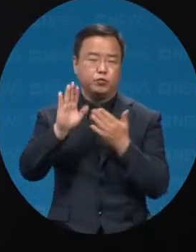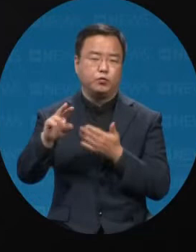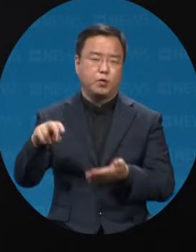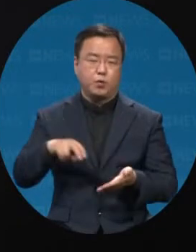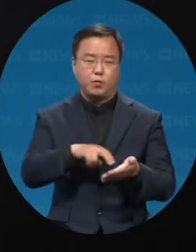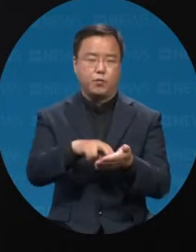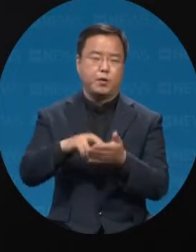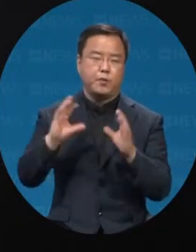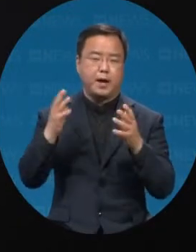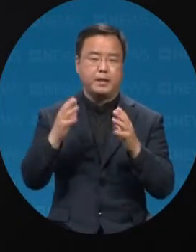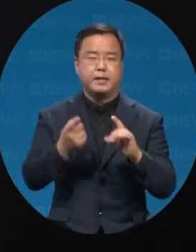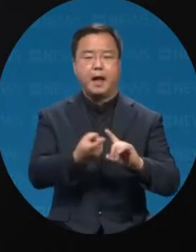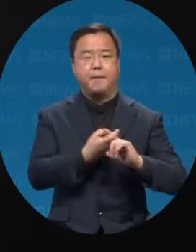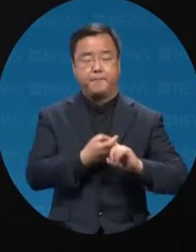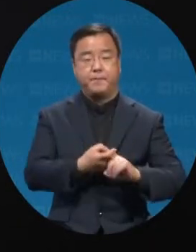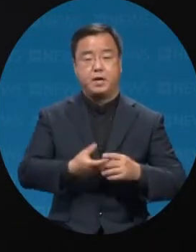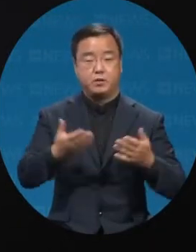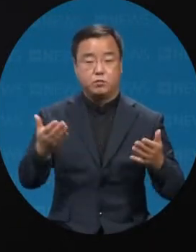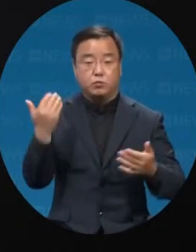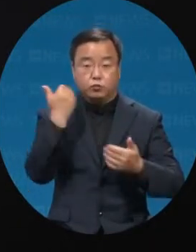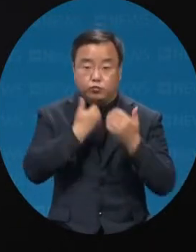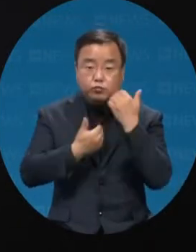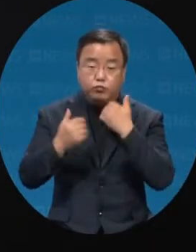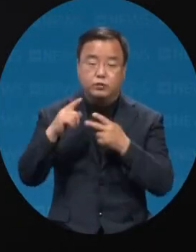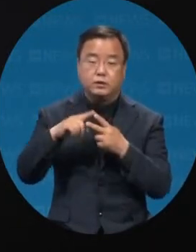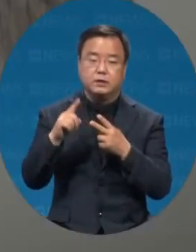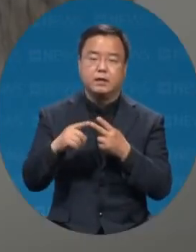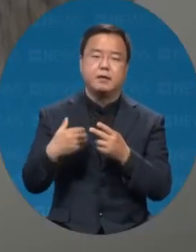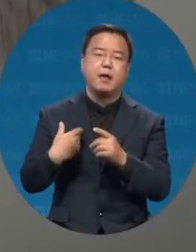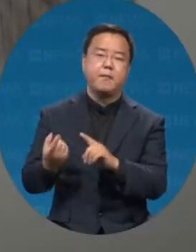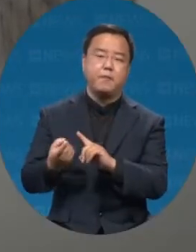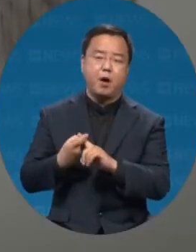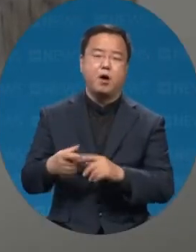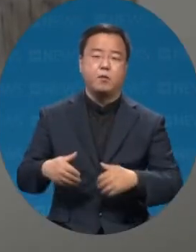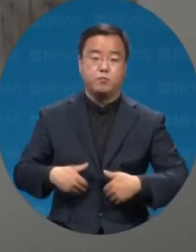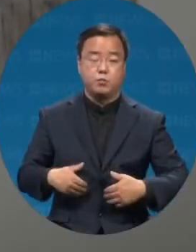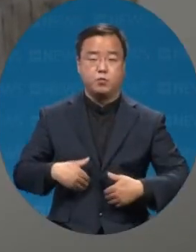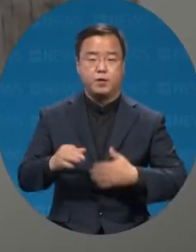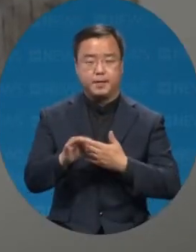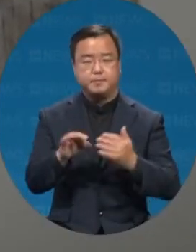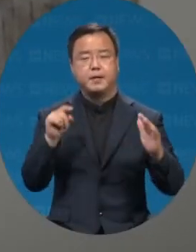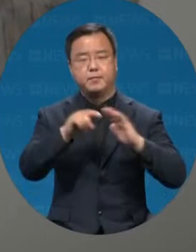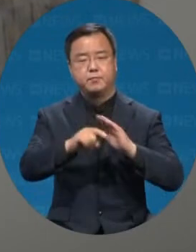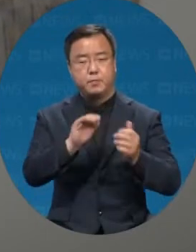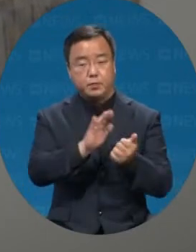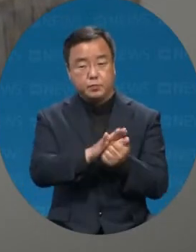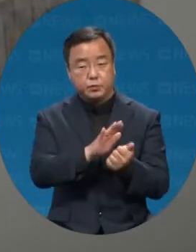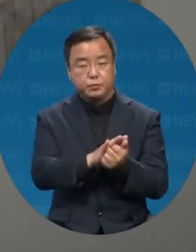되어주었어. 누구든 자기 편이 필요한 아이들이 있으면 꼬랑지는 어디든 달려갔어.